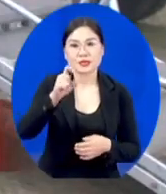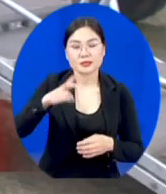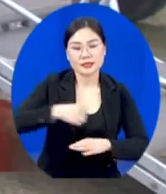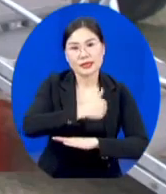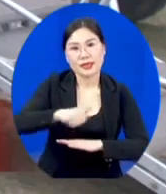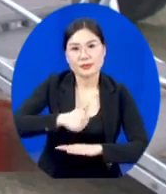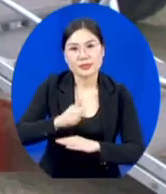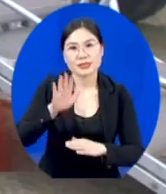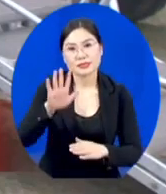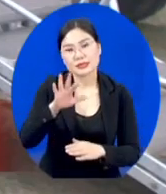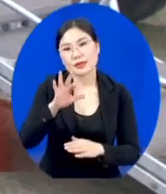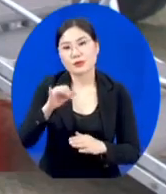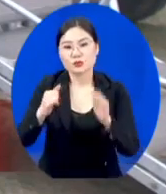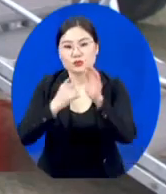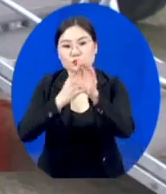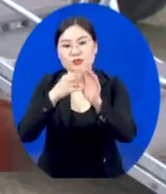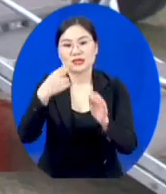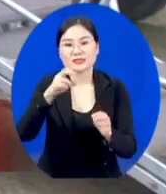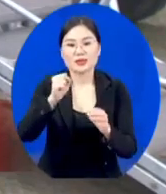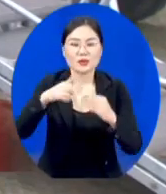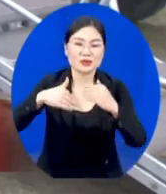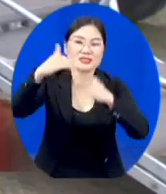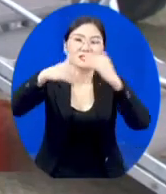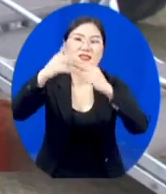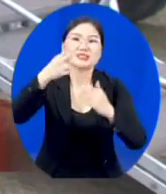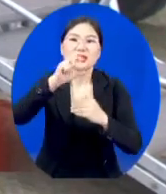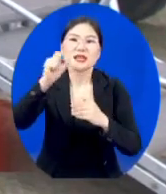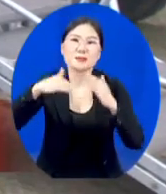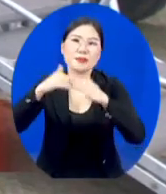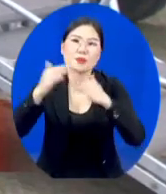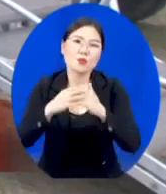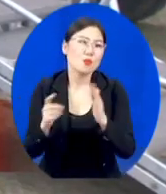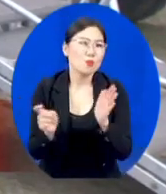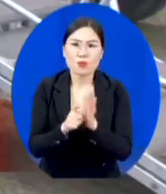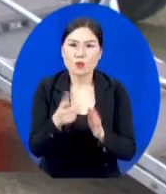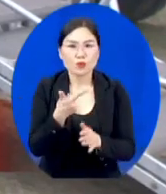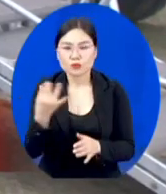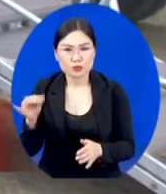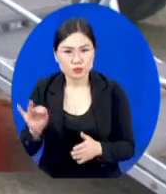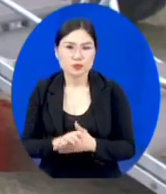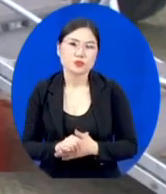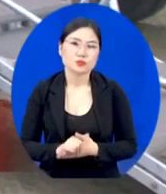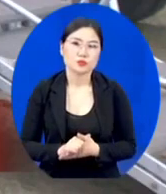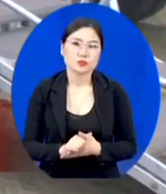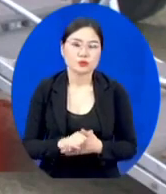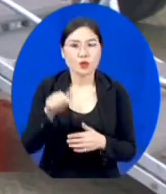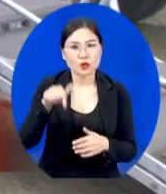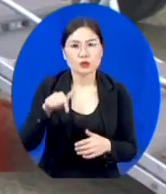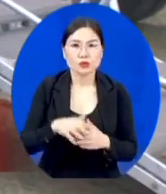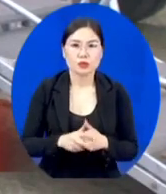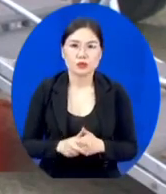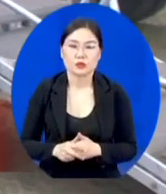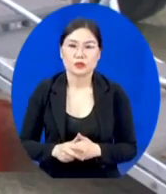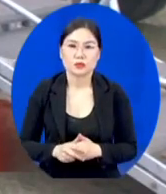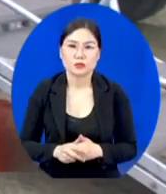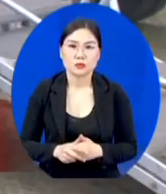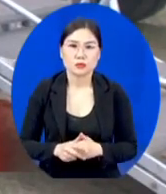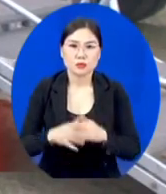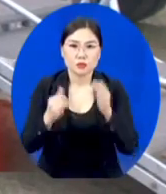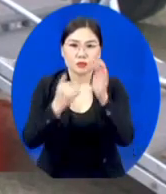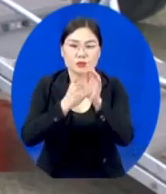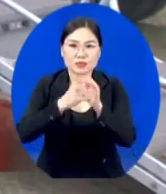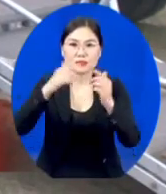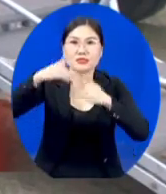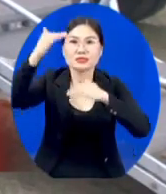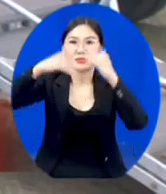Хинти аймаг бол ерөнхийдөө 5-6 давхраас дээш байшин байх юмч боломжгүй, дандаа өргөх станц, ноцоо станц тавьж яаж яадаг. Тийм учраас одоо л бас